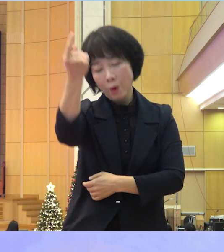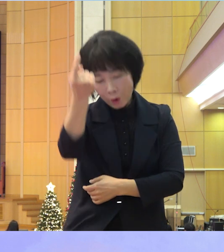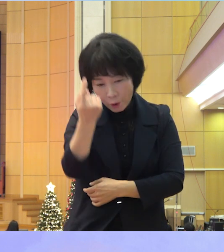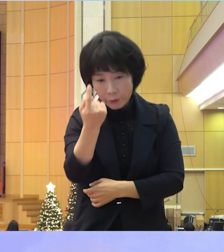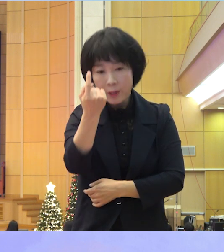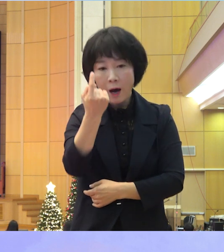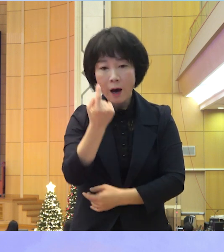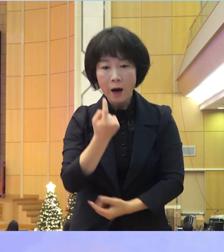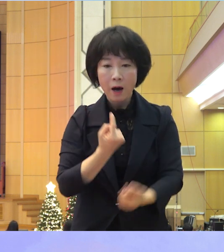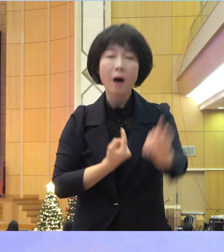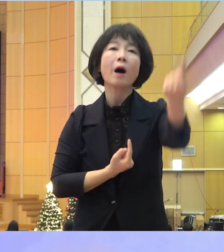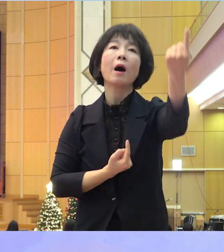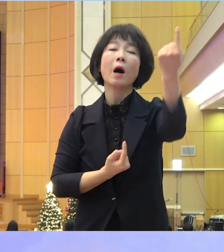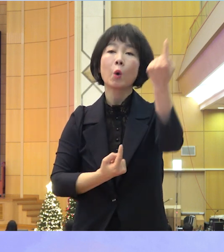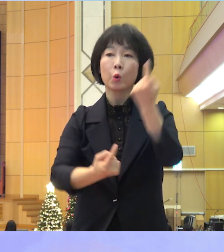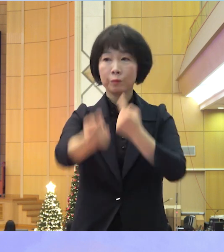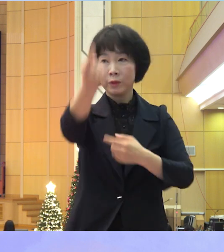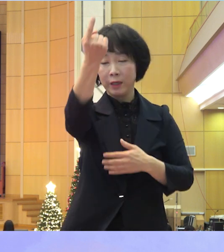예수께로